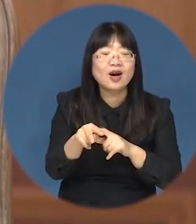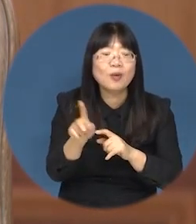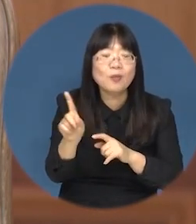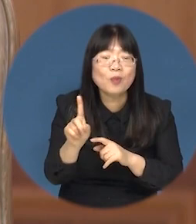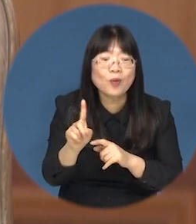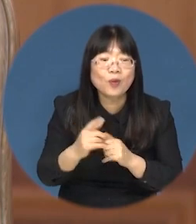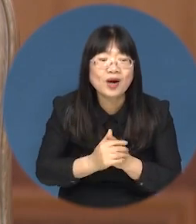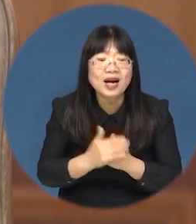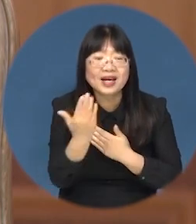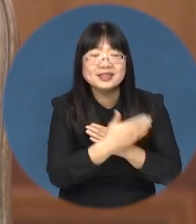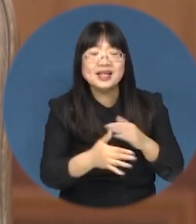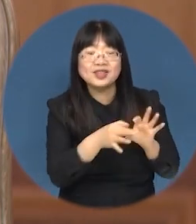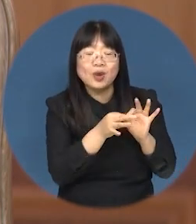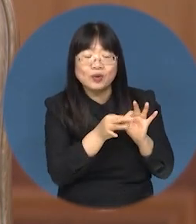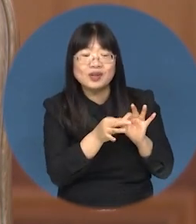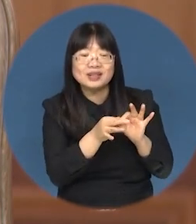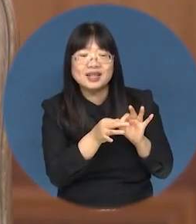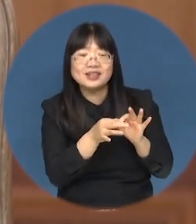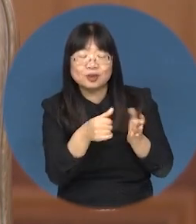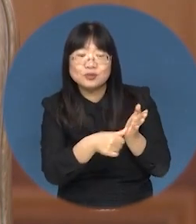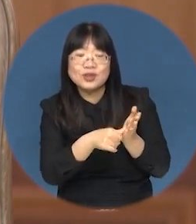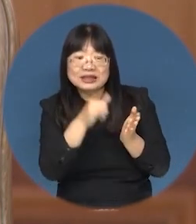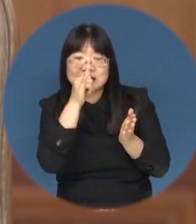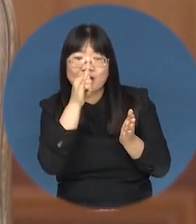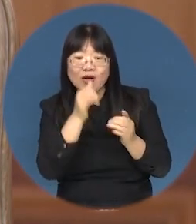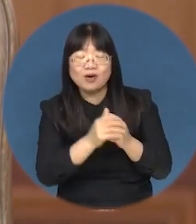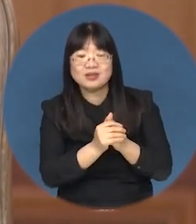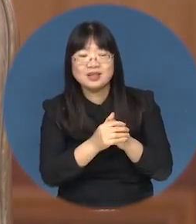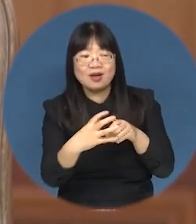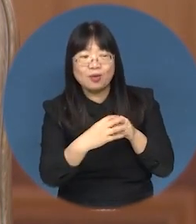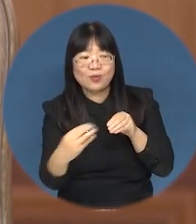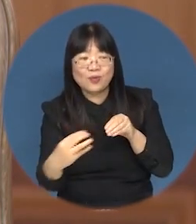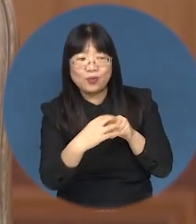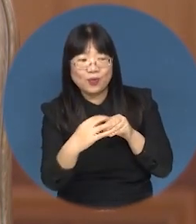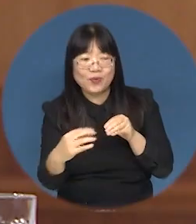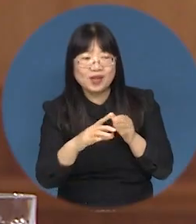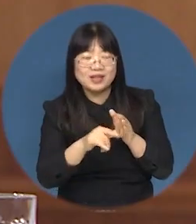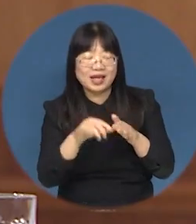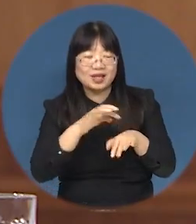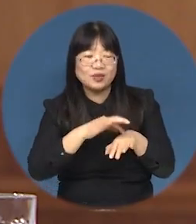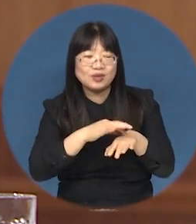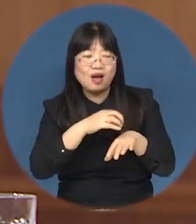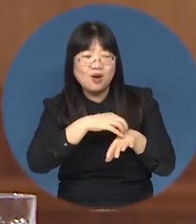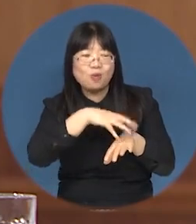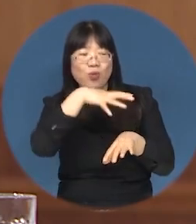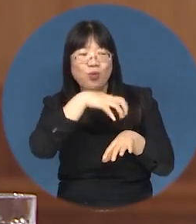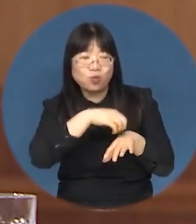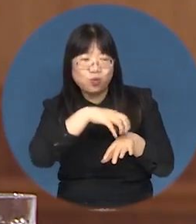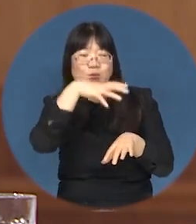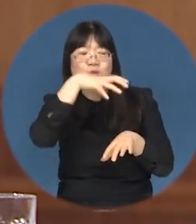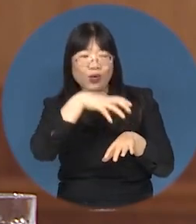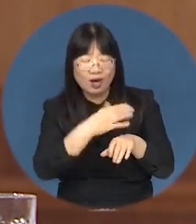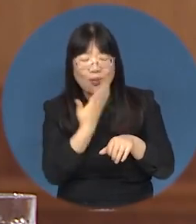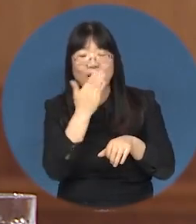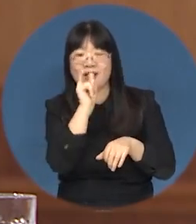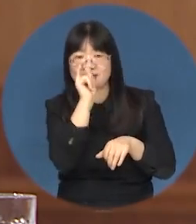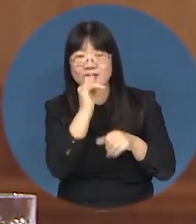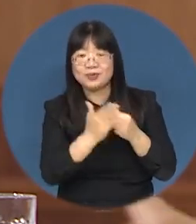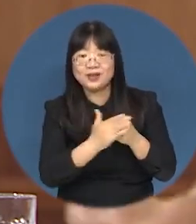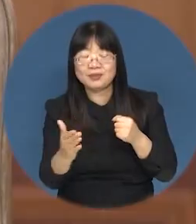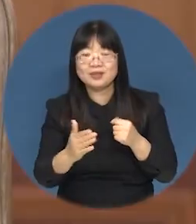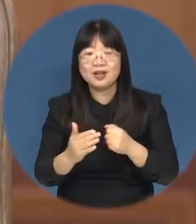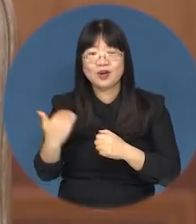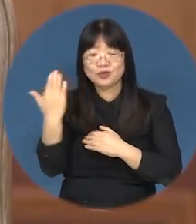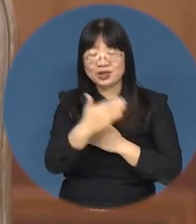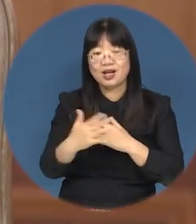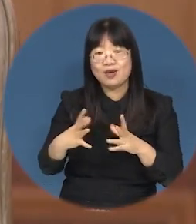사람이 이렇게 생활하다 보면은 부었다 빠졌다 할 수 있거든요. 아, 몸, 신체 부위가. 신체 부위가. 그렇죠. 뭐 우리가